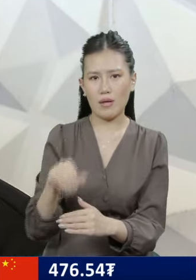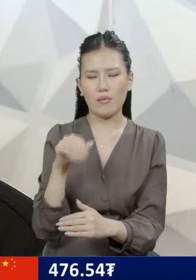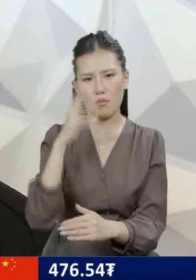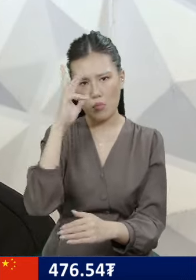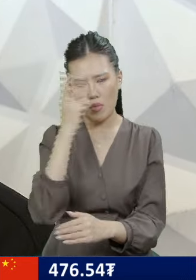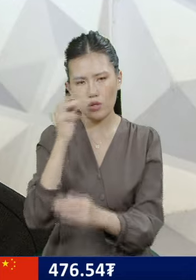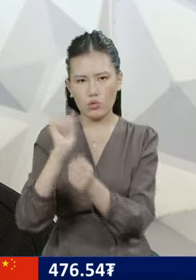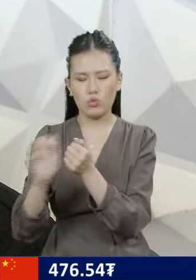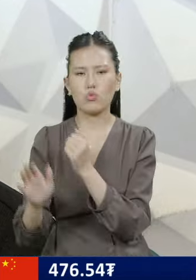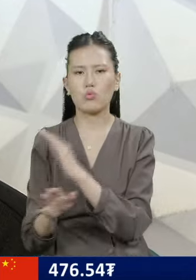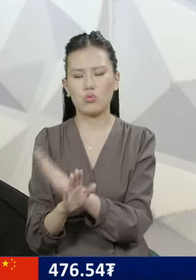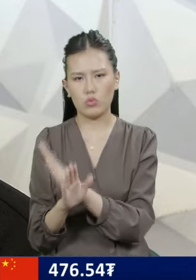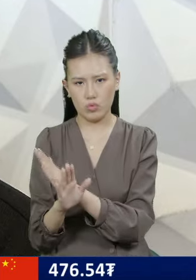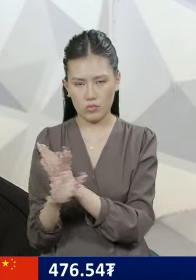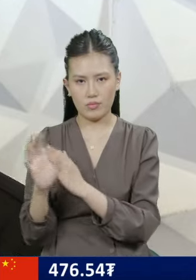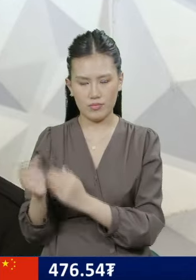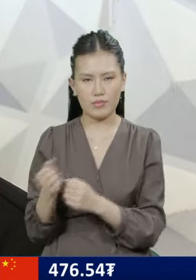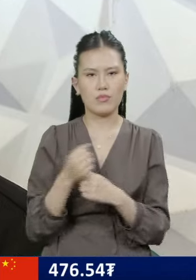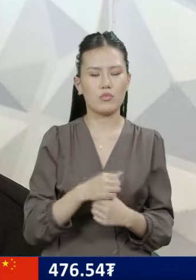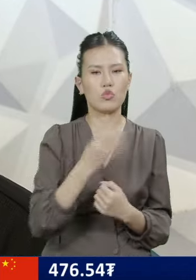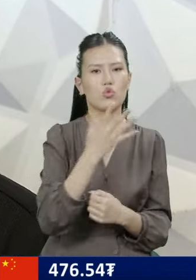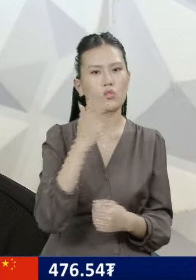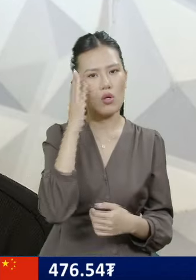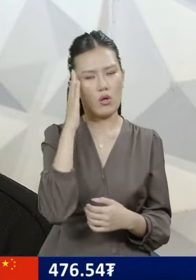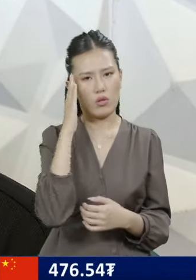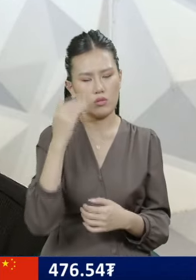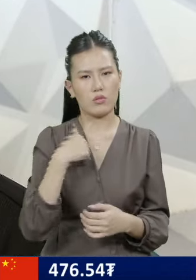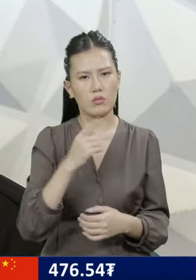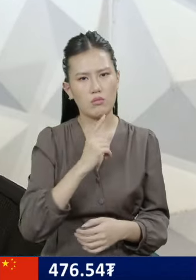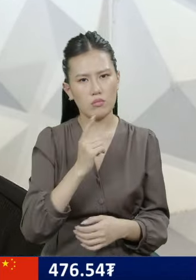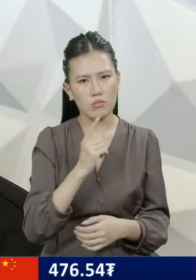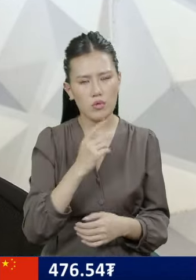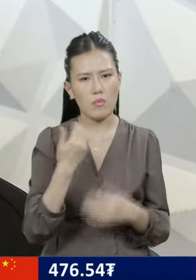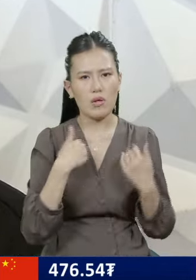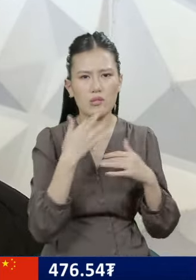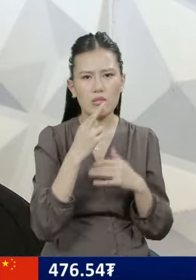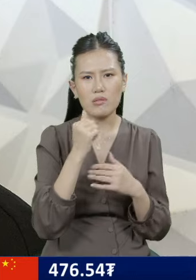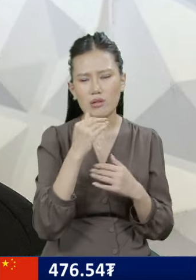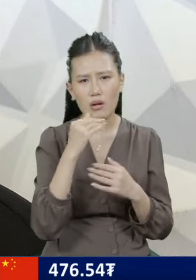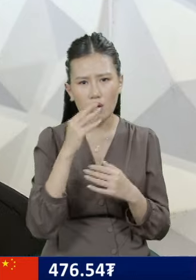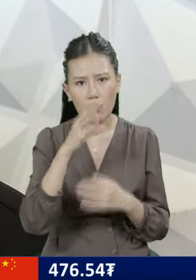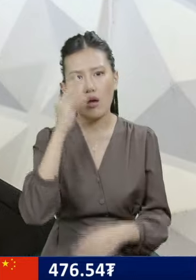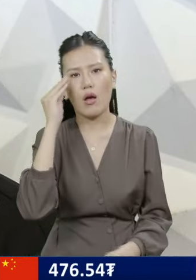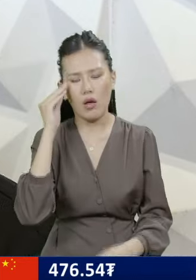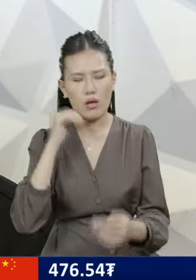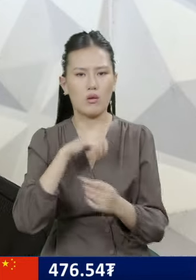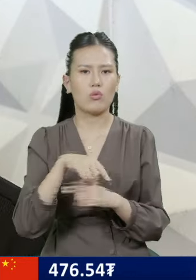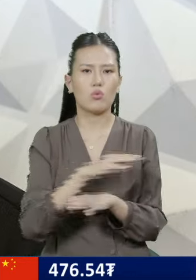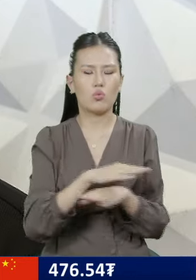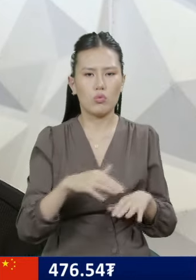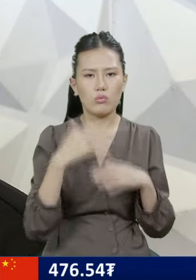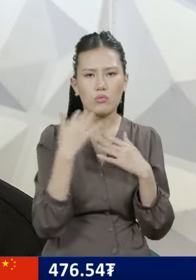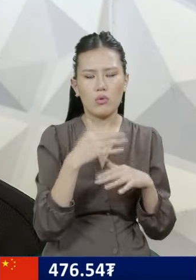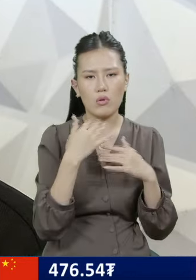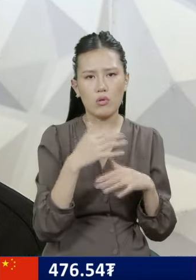оны сургалтаар суугаад би жишээлэг 10% одоо олоод авчих юм бол энэ мэдлэгэл хүүхдүүдэд ирэл буцаж өөр